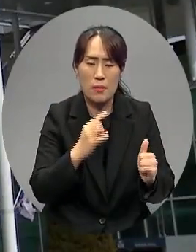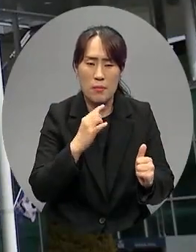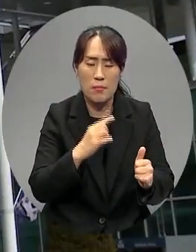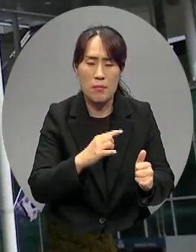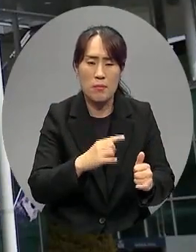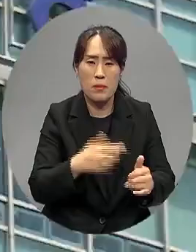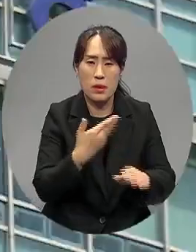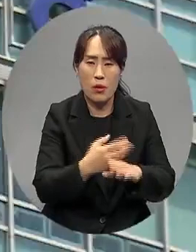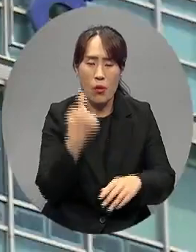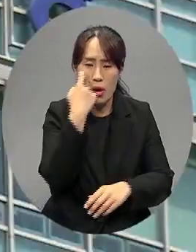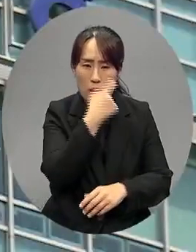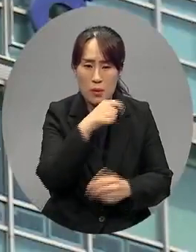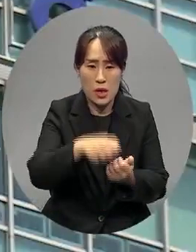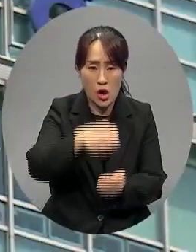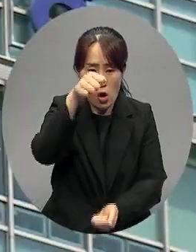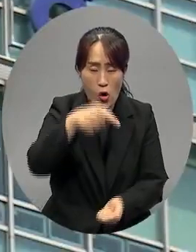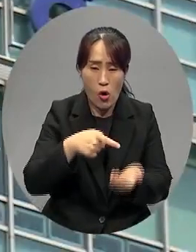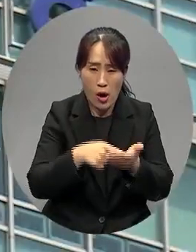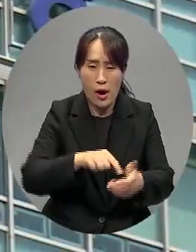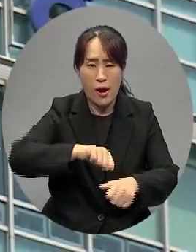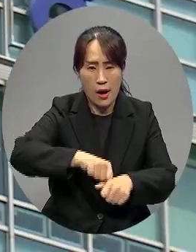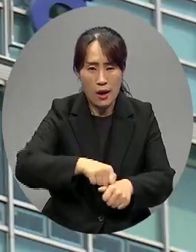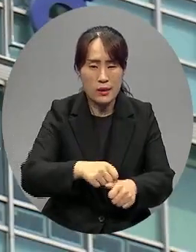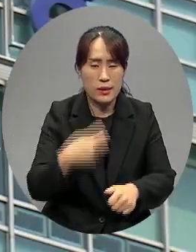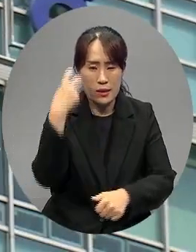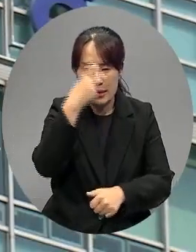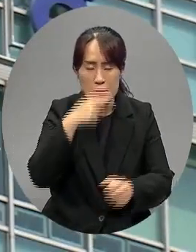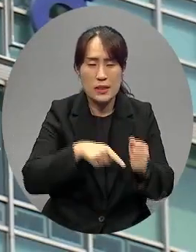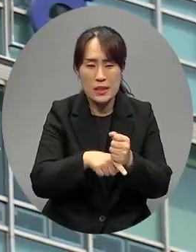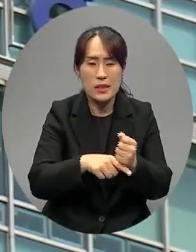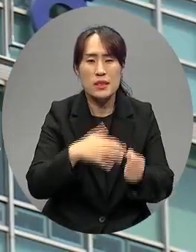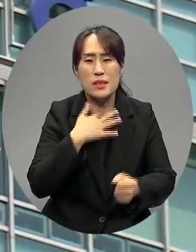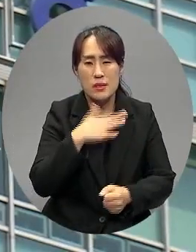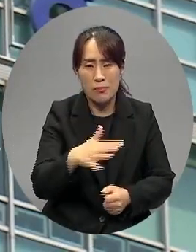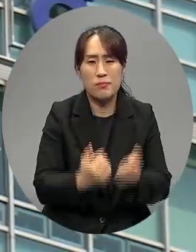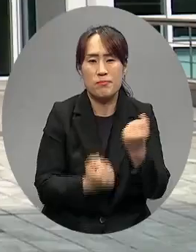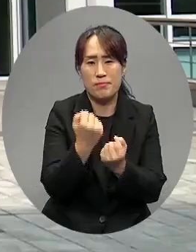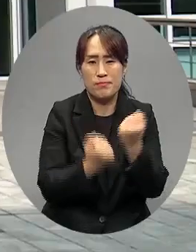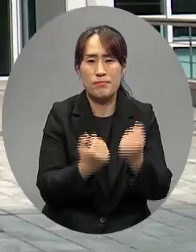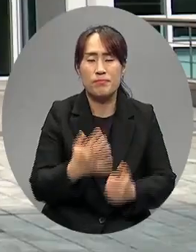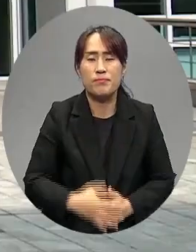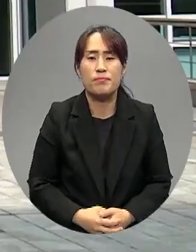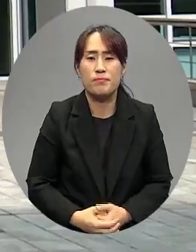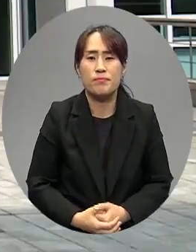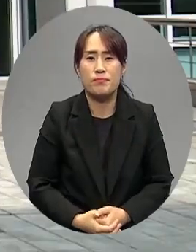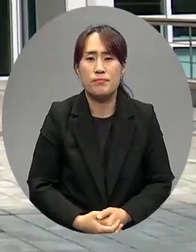확인했을 영장을 집행해 강제수사를 버리지는 않았다고 해명했습니다